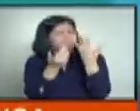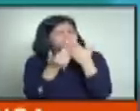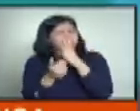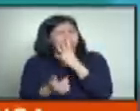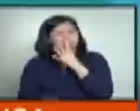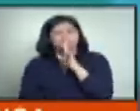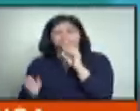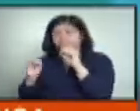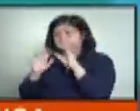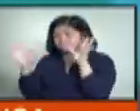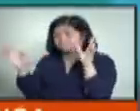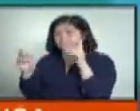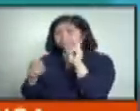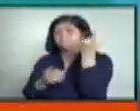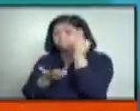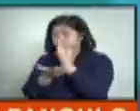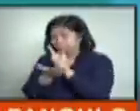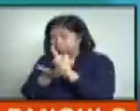maintindihan.